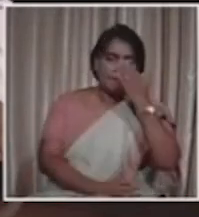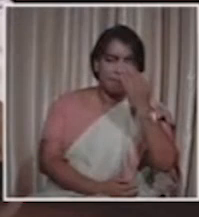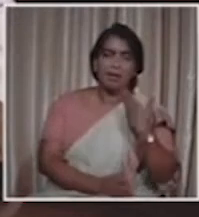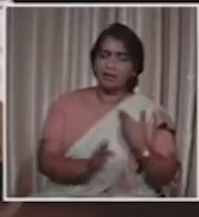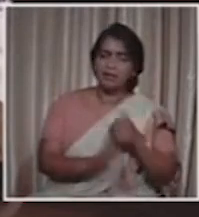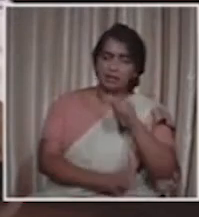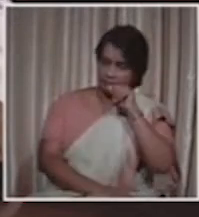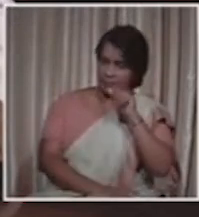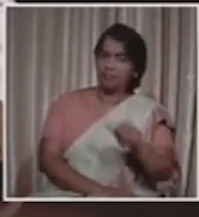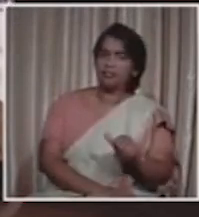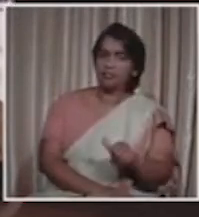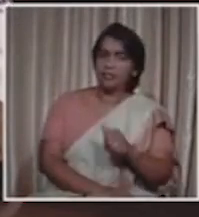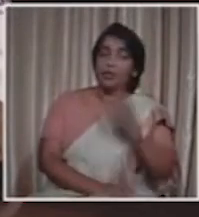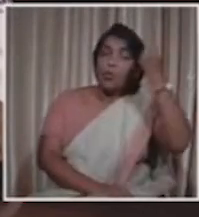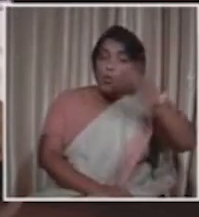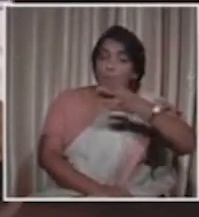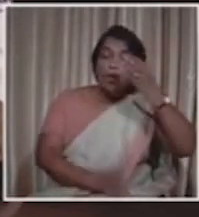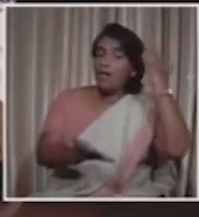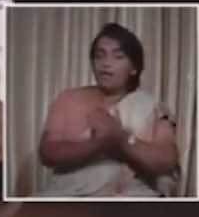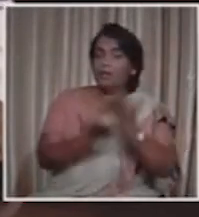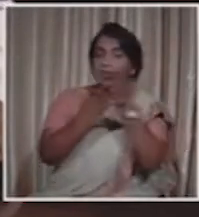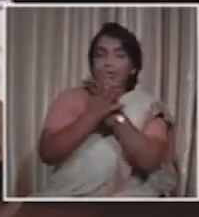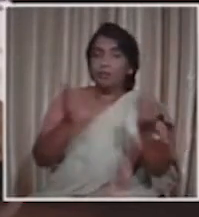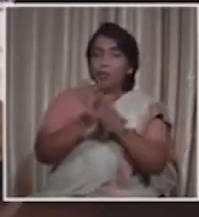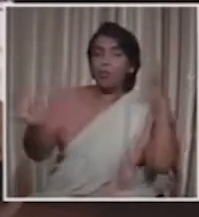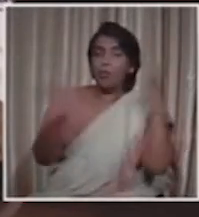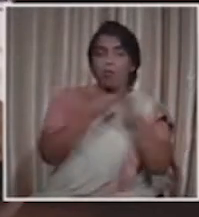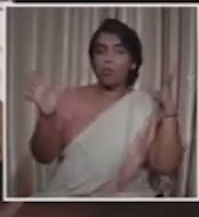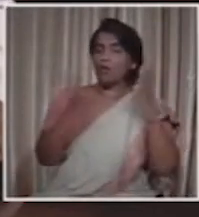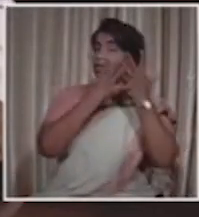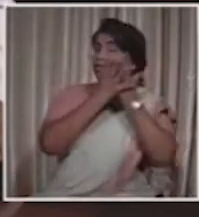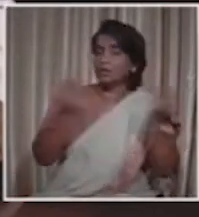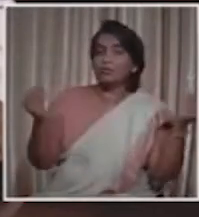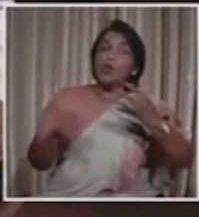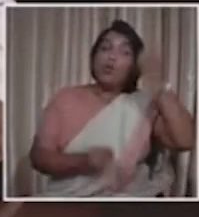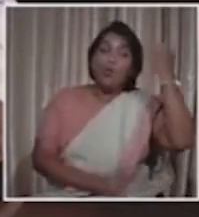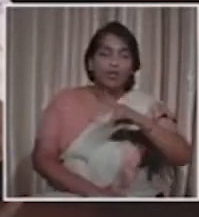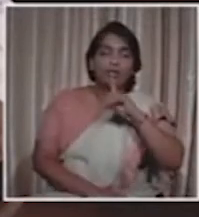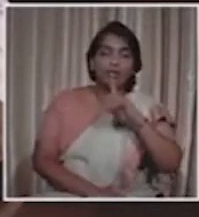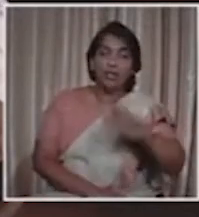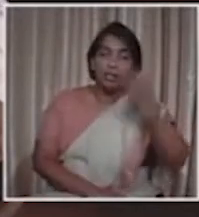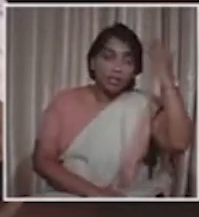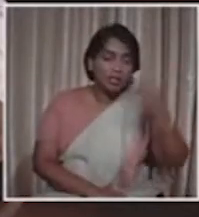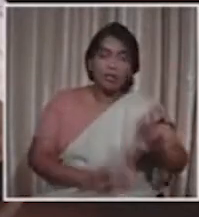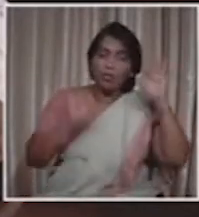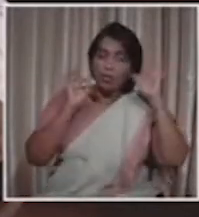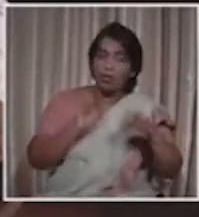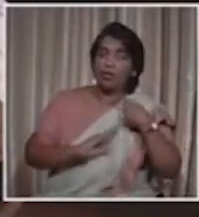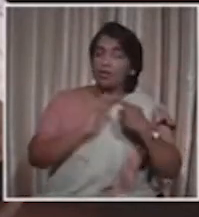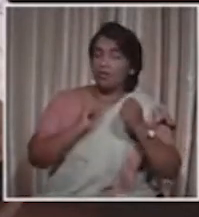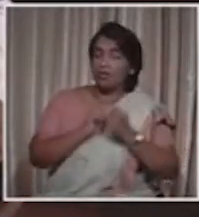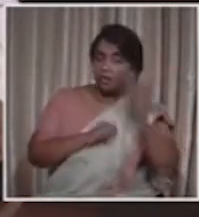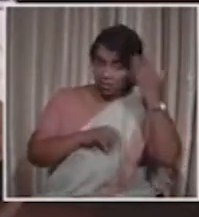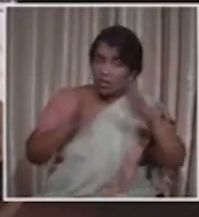කියන්න, දින වකවානු සහිතව කවදද මේ රටේ මිනිස්සු marana manchakayata me aanduwa geniyana weda